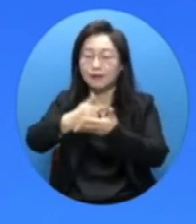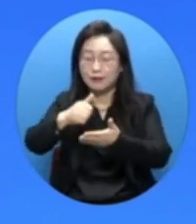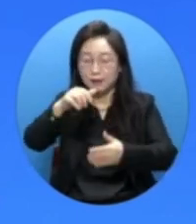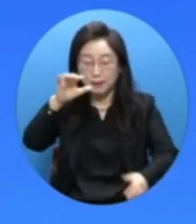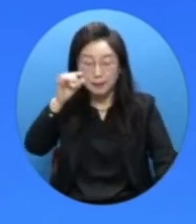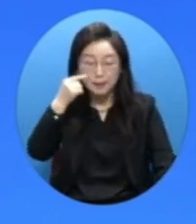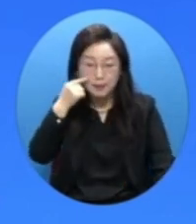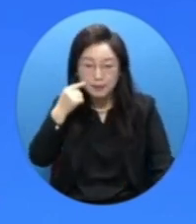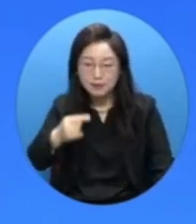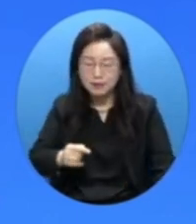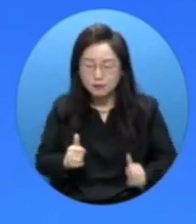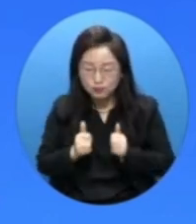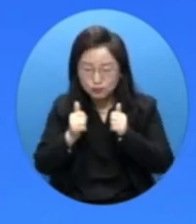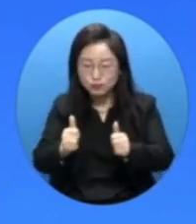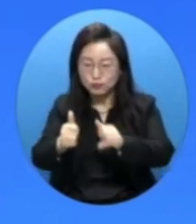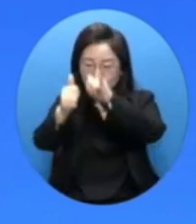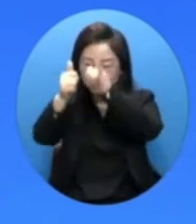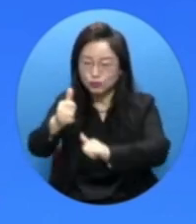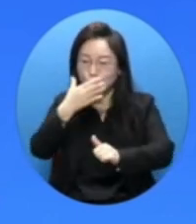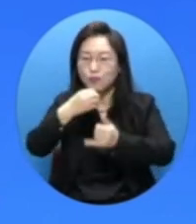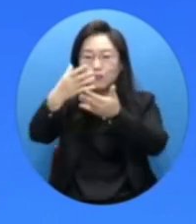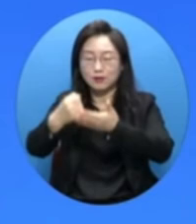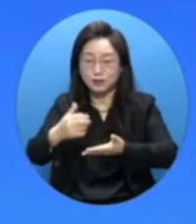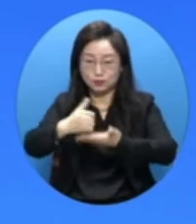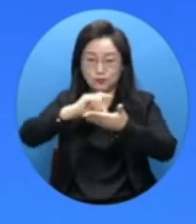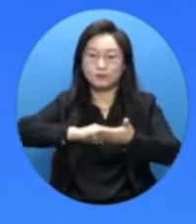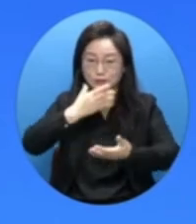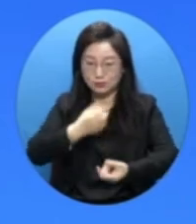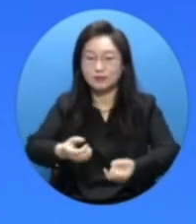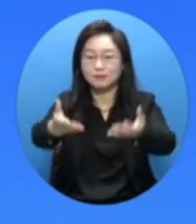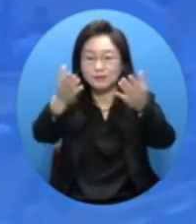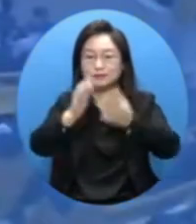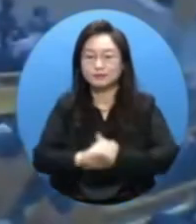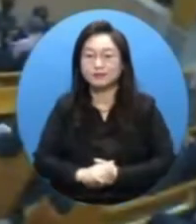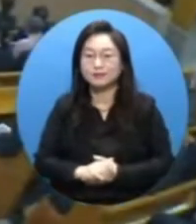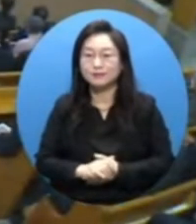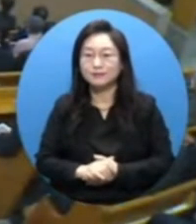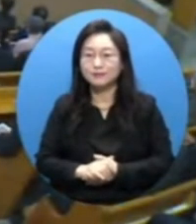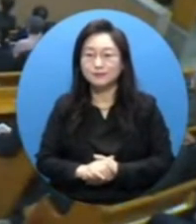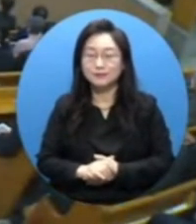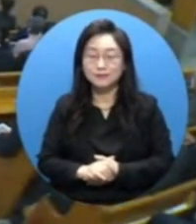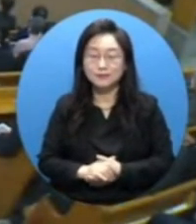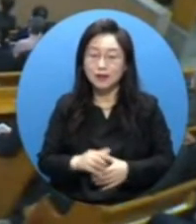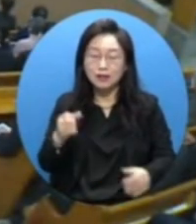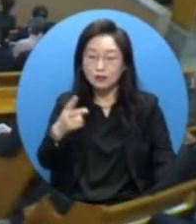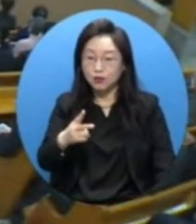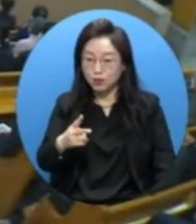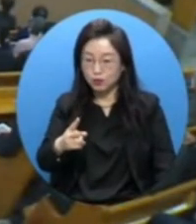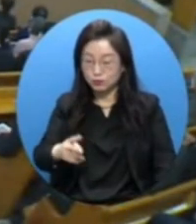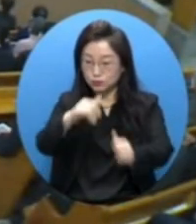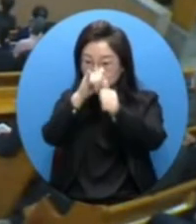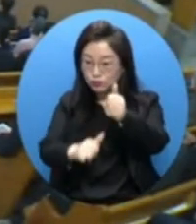할배 충성하여 복받는 인생을 살아가기를 주님의 이름으로 축원합니다 말씀의